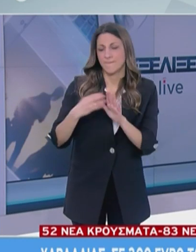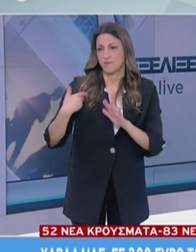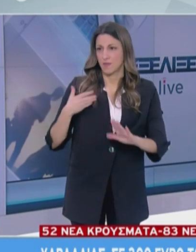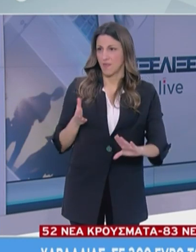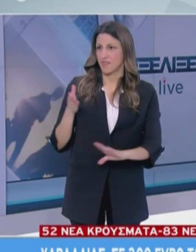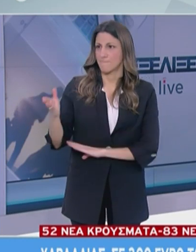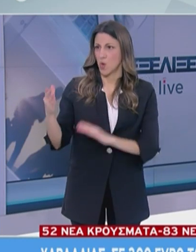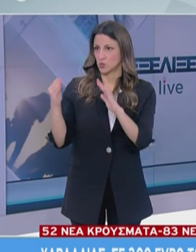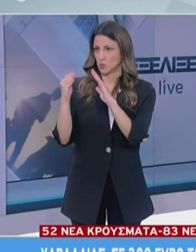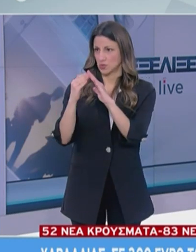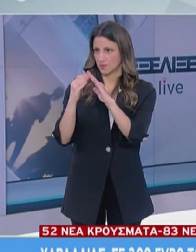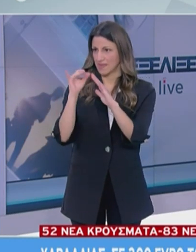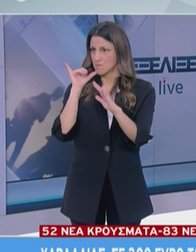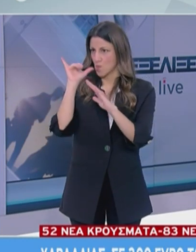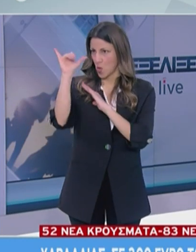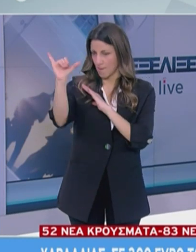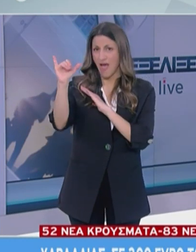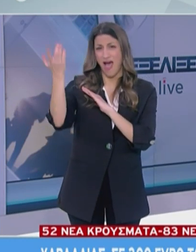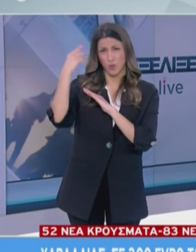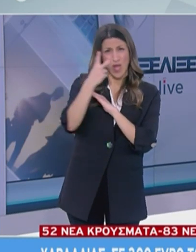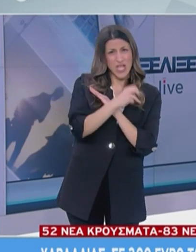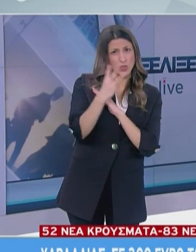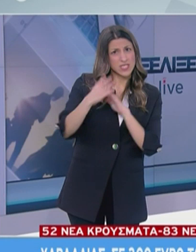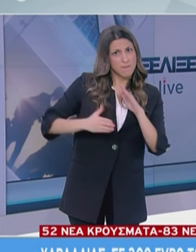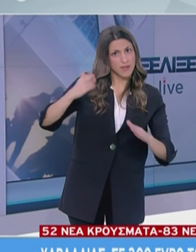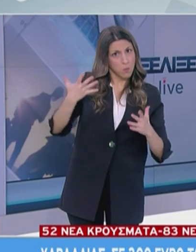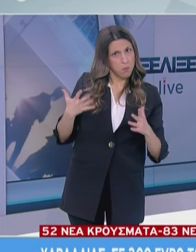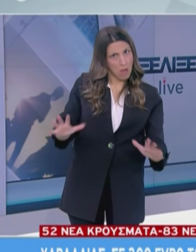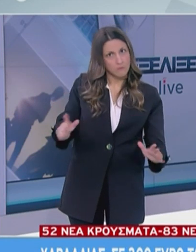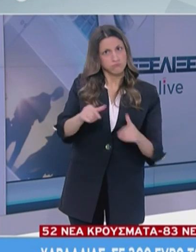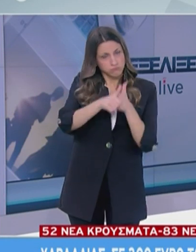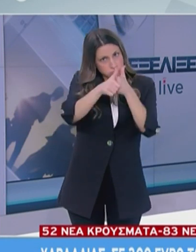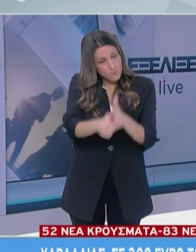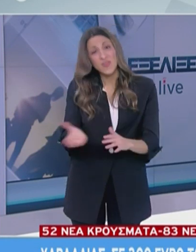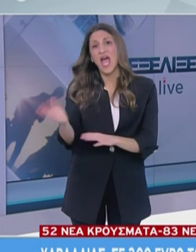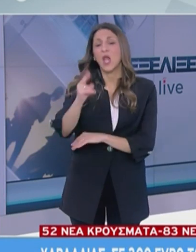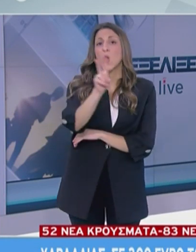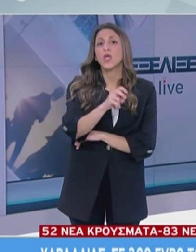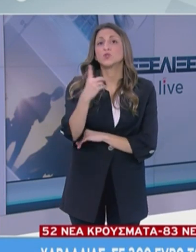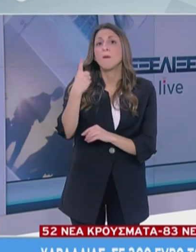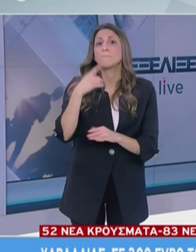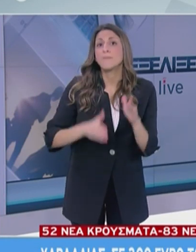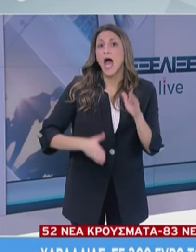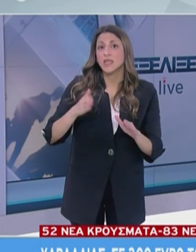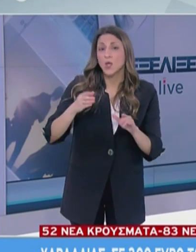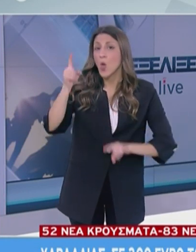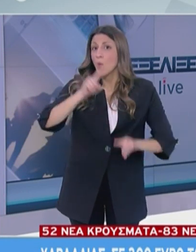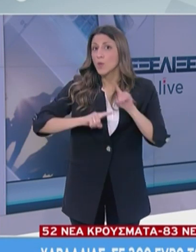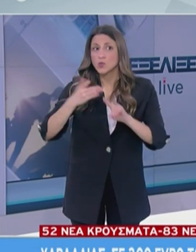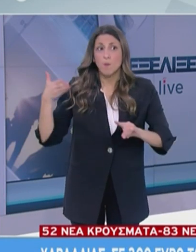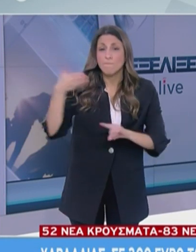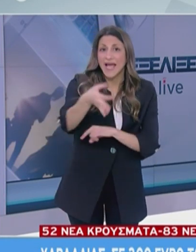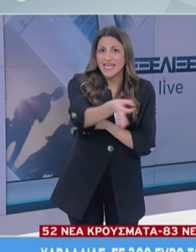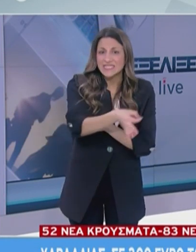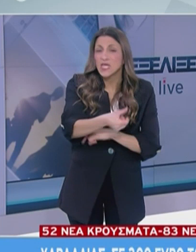μόνιμη κατοικία ισχύει ήδη από τις 23 Μαρτίου. Ενώ από τις 21 Μαρτίου, δυνατότητα μετάβασης στα νησιά έχουν μόνο οι μόνιμοι κάτοικοι